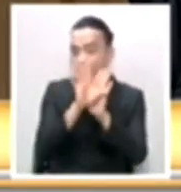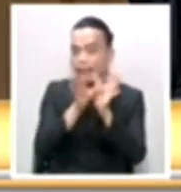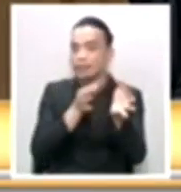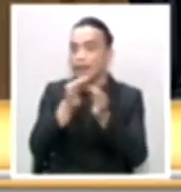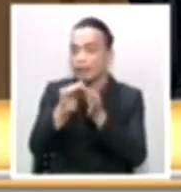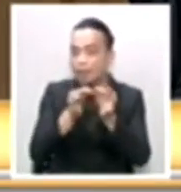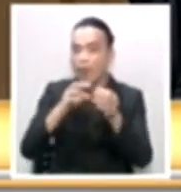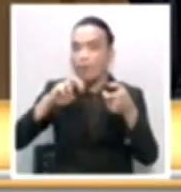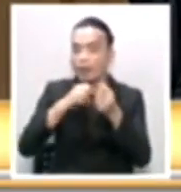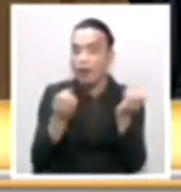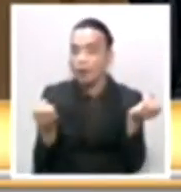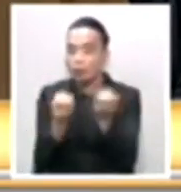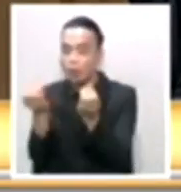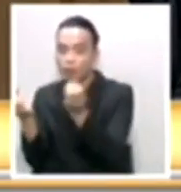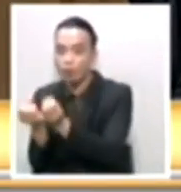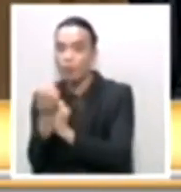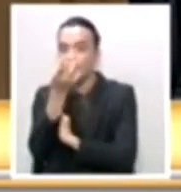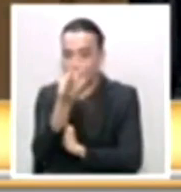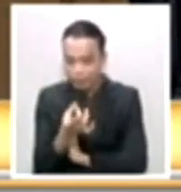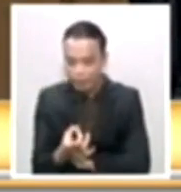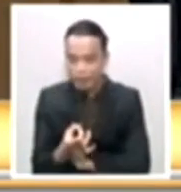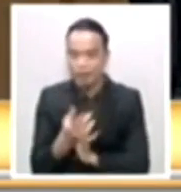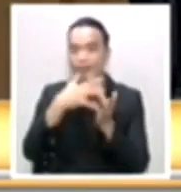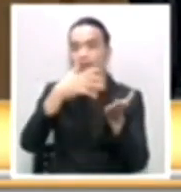เป็นอย่างไรนะครับในการดำเนินการนั้น